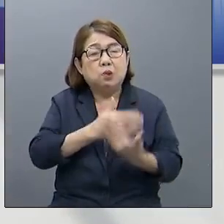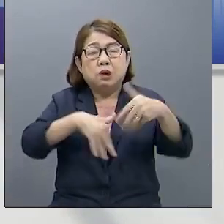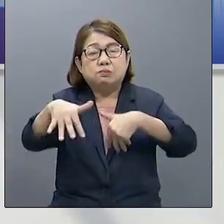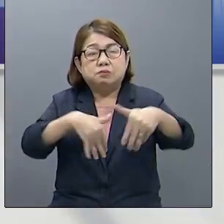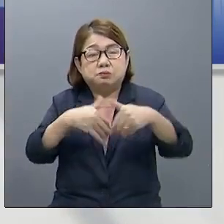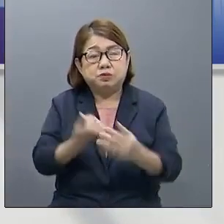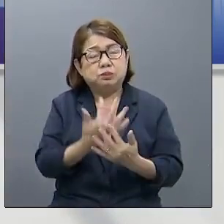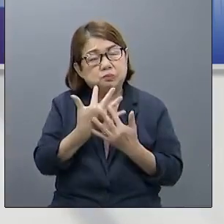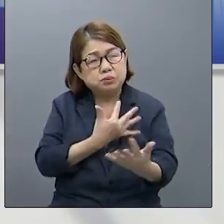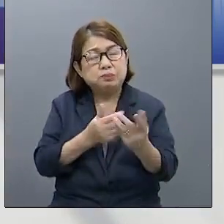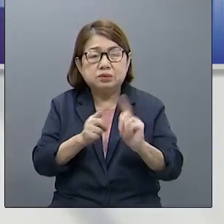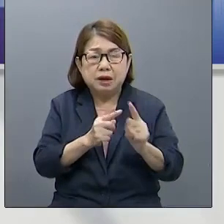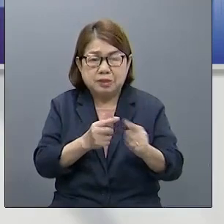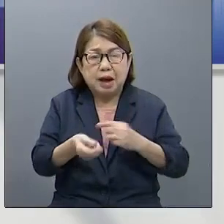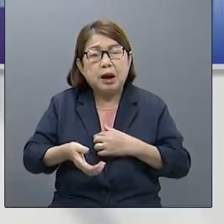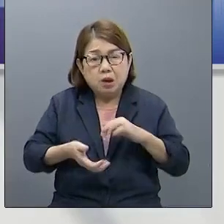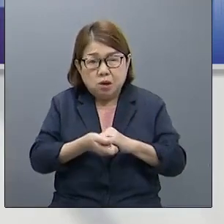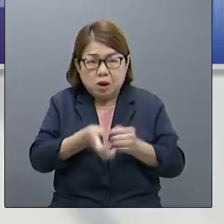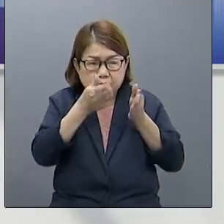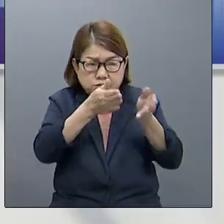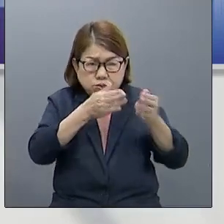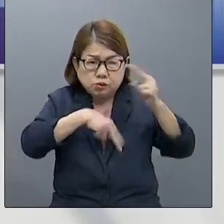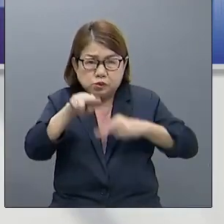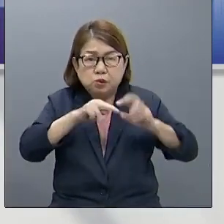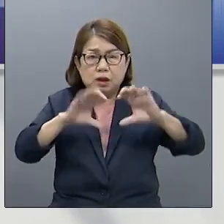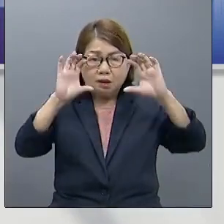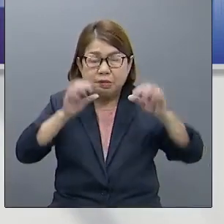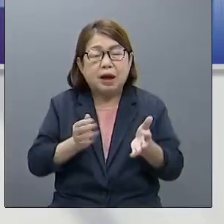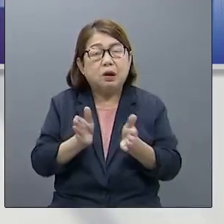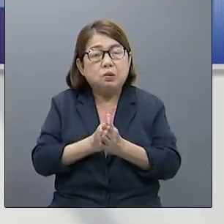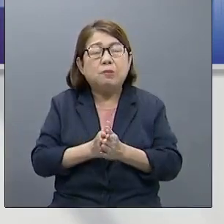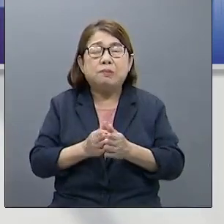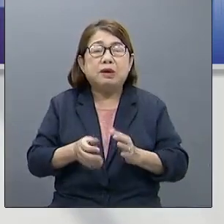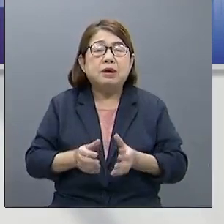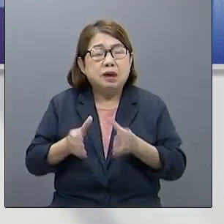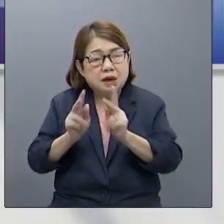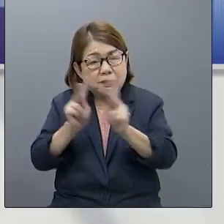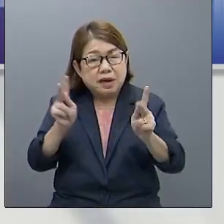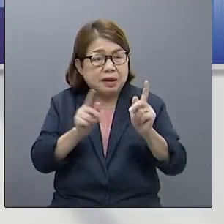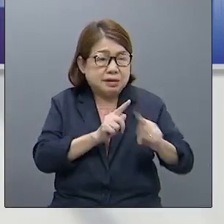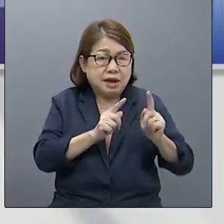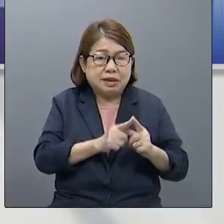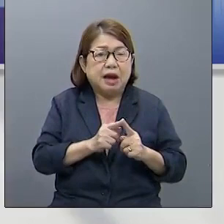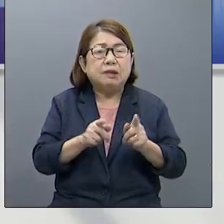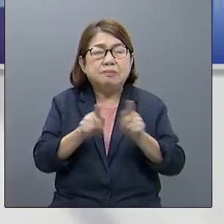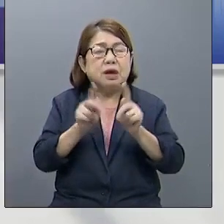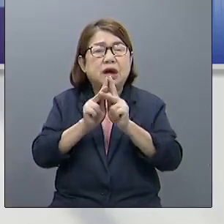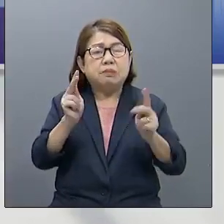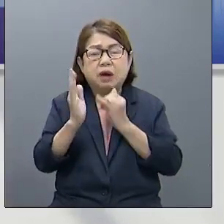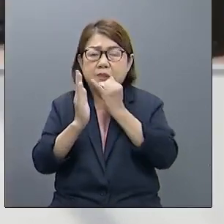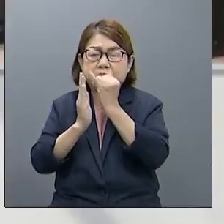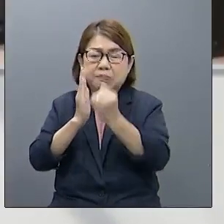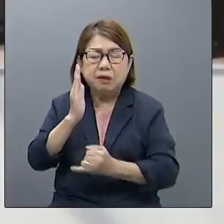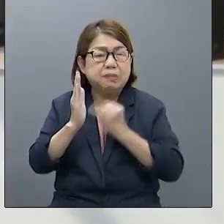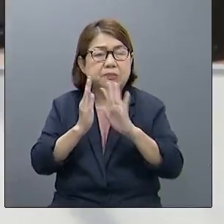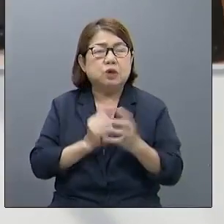ตรวจสอบฝ่ายบริหารและร่วมงานกับกรรมาธิการชุดต่างๆเมื่อต้องลงไปในพื้นที่เทียบเคียงแล้วโครงสร้างอำนาจ